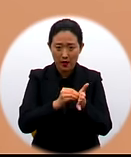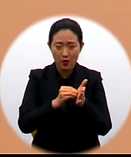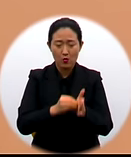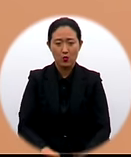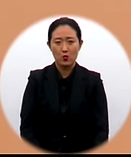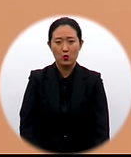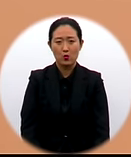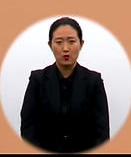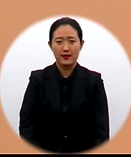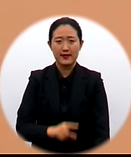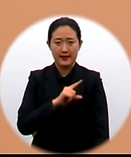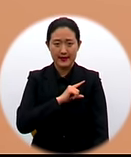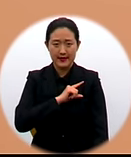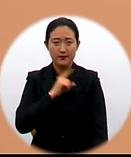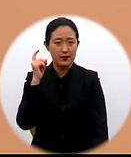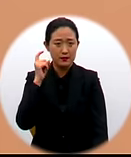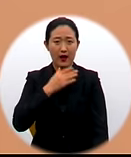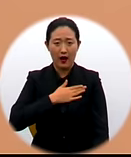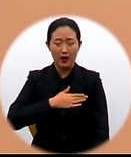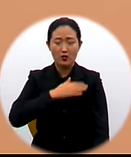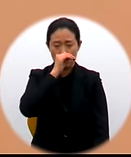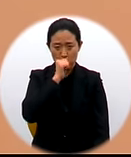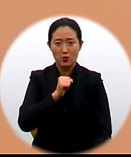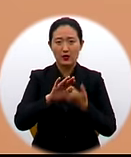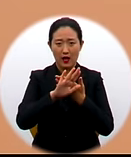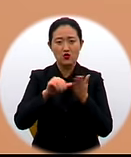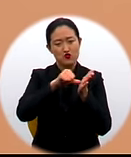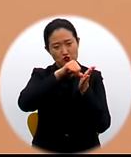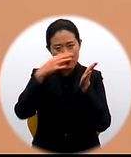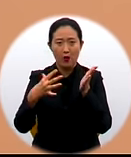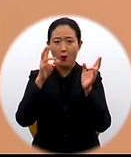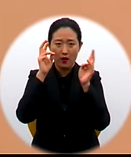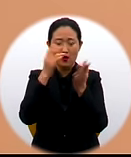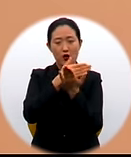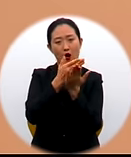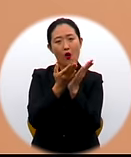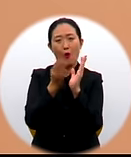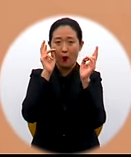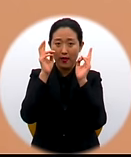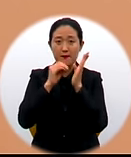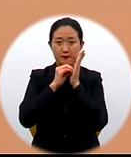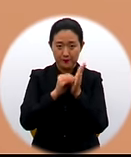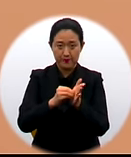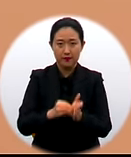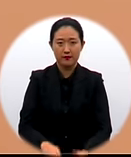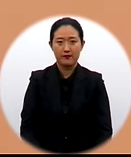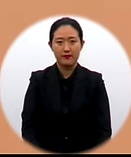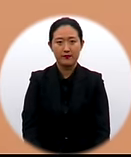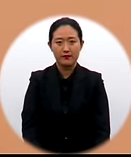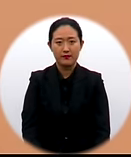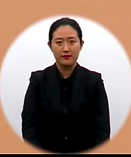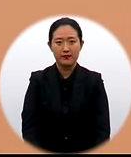알만한 뭐 빅테크 회사나 다른 국내 회사에 굉장히 다양한 회사들로 가요. 배달의 민족으로 가기도 하고요. 이게 의미하는